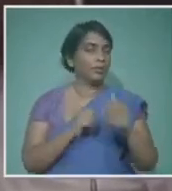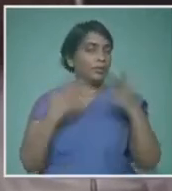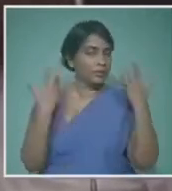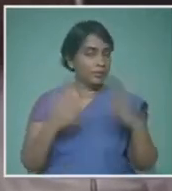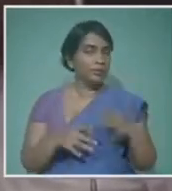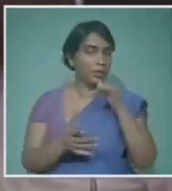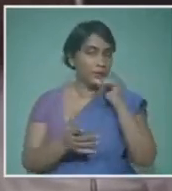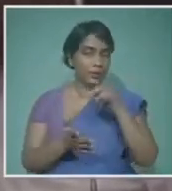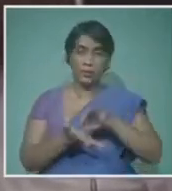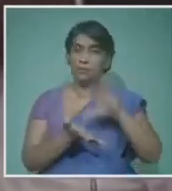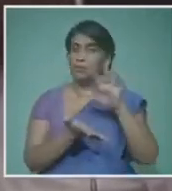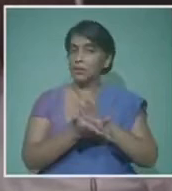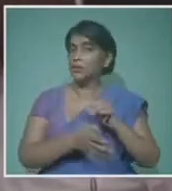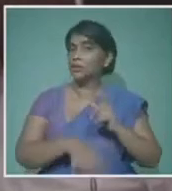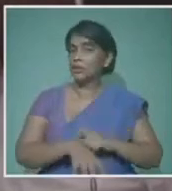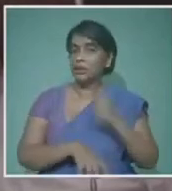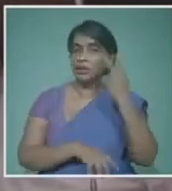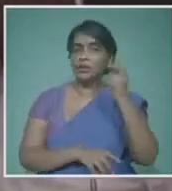නියමිත කාලය